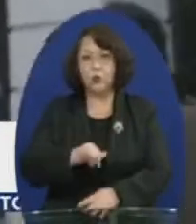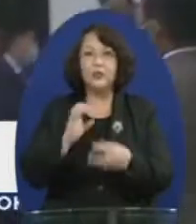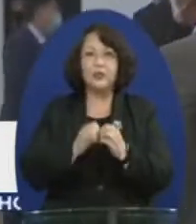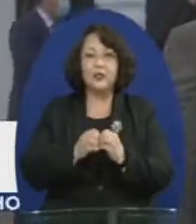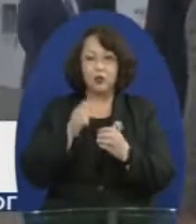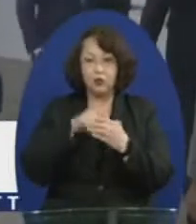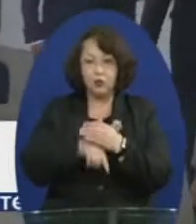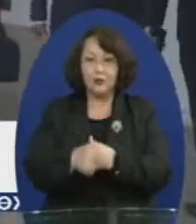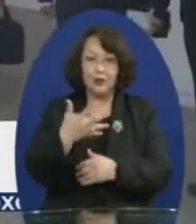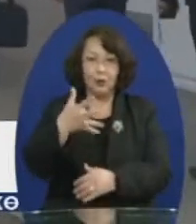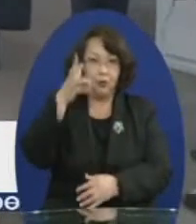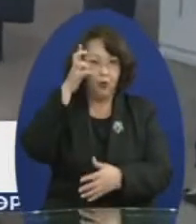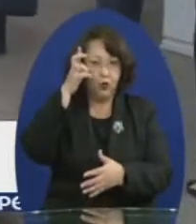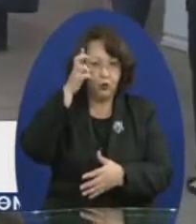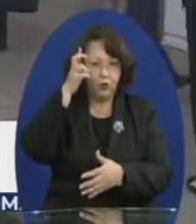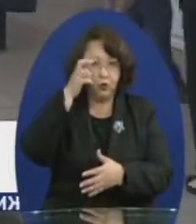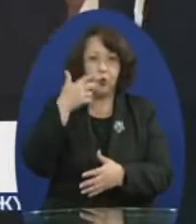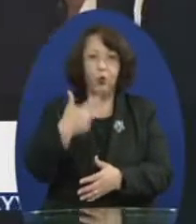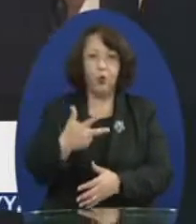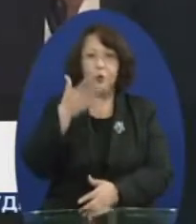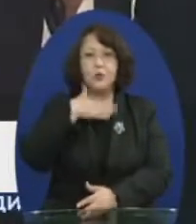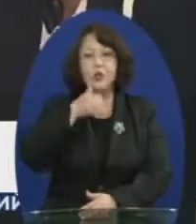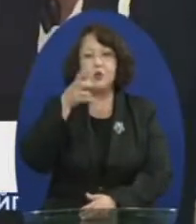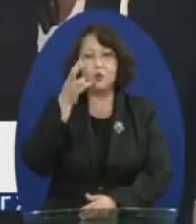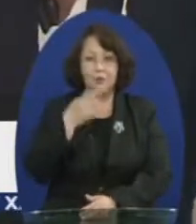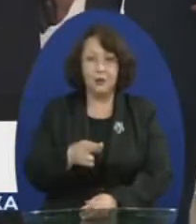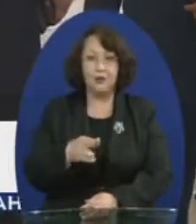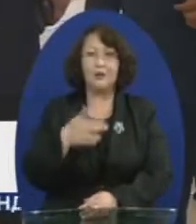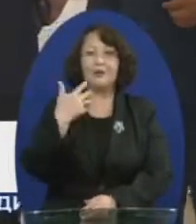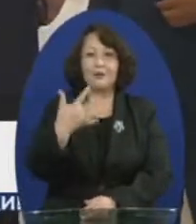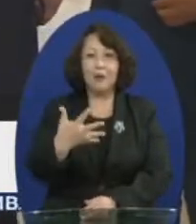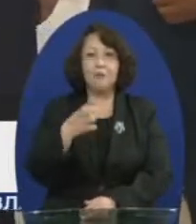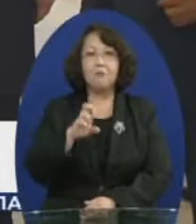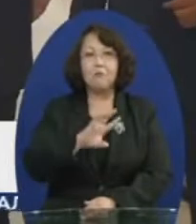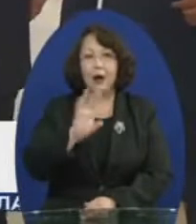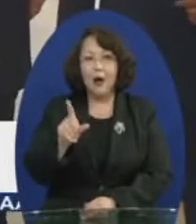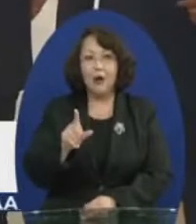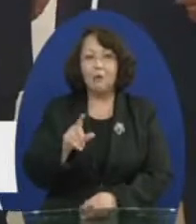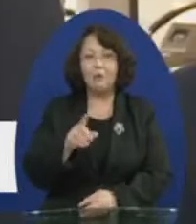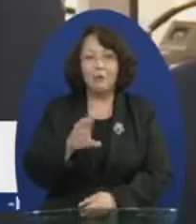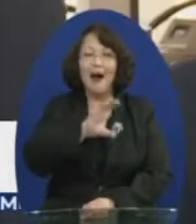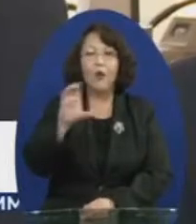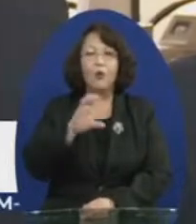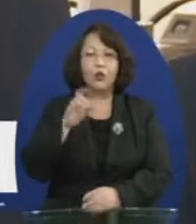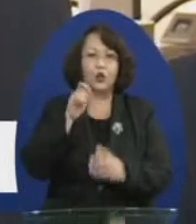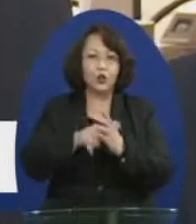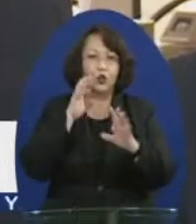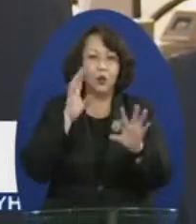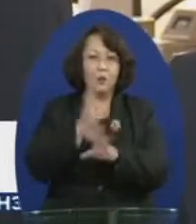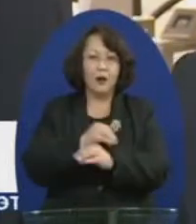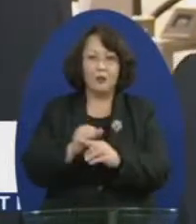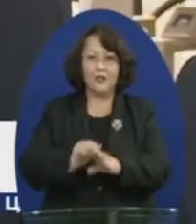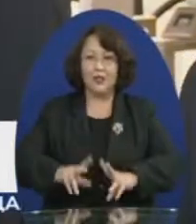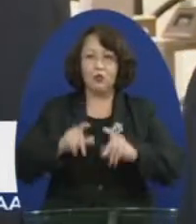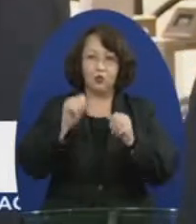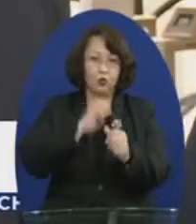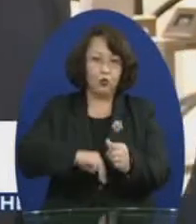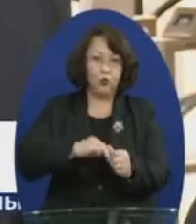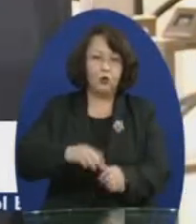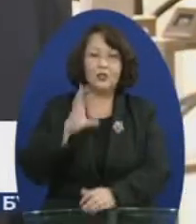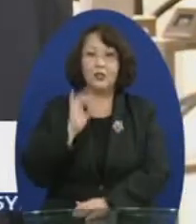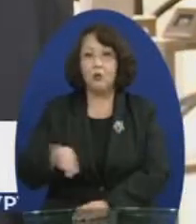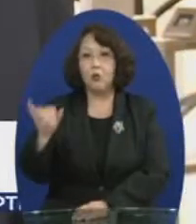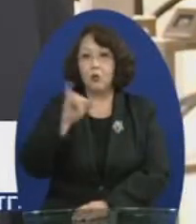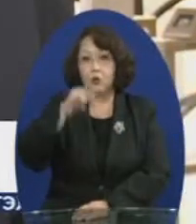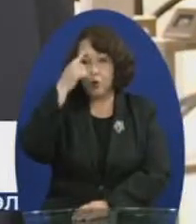байна. Үүний 5 нь боловсрал, 3 нь эрүүл мэнд, 5 нь байгууллагын тогтолцооны чиглэлээр хэрэгжүүлсэн төсөл хөтөлбөрүүд юм. Сингапур улсын